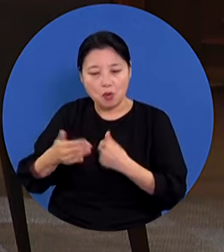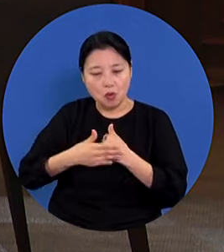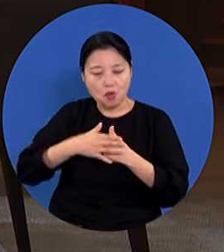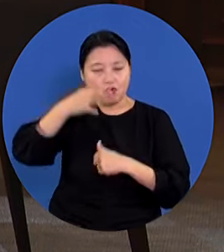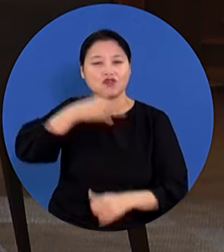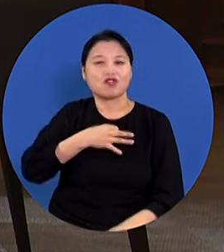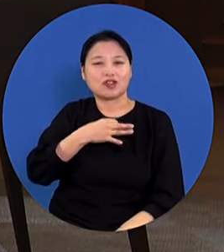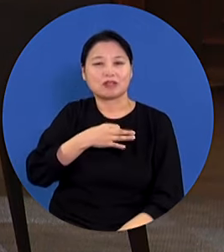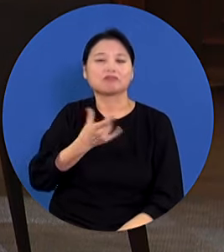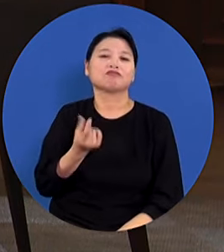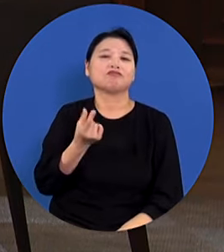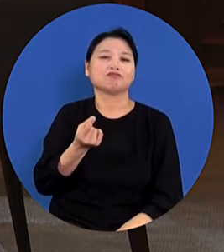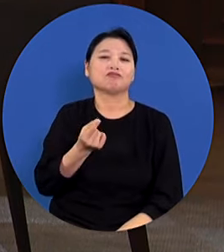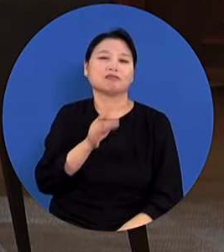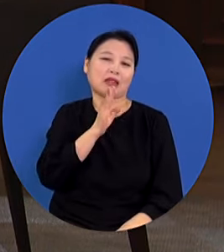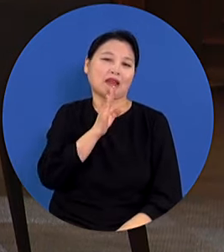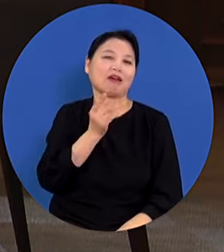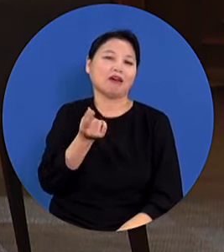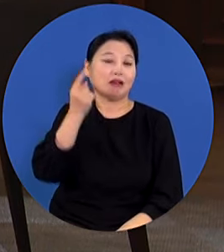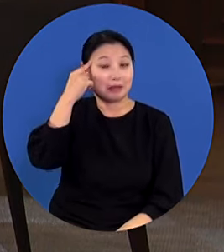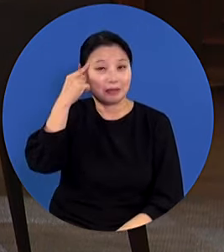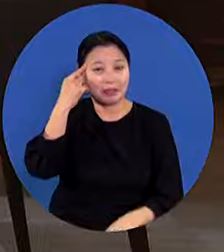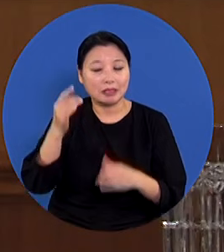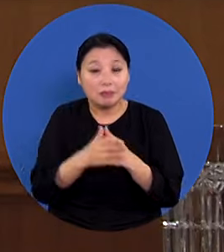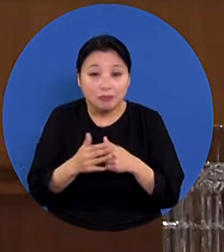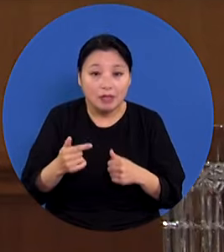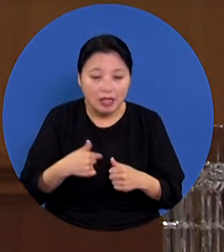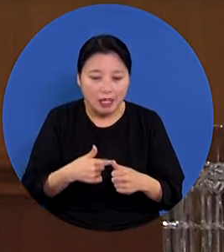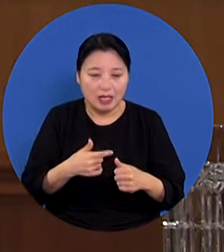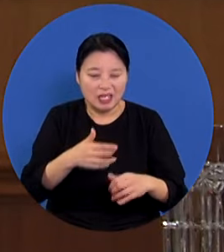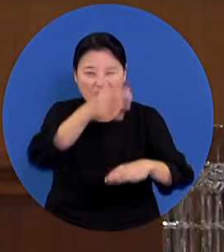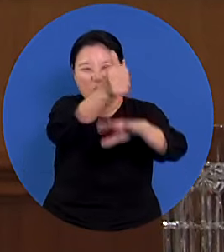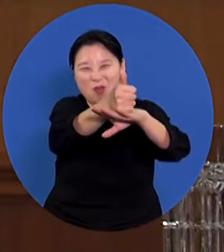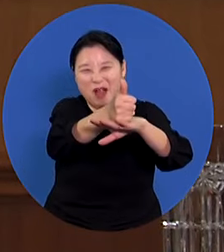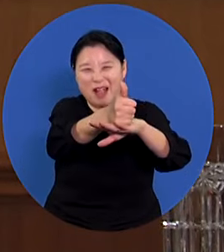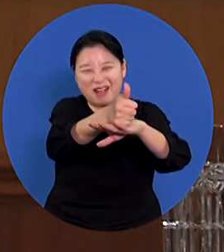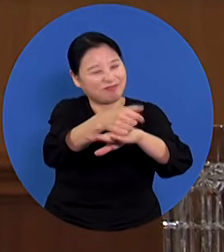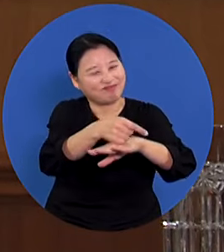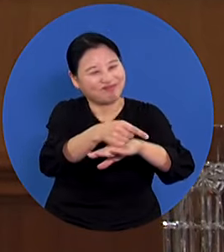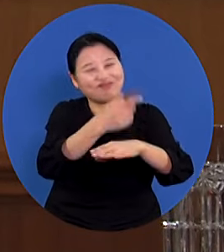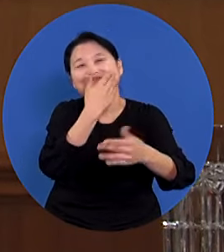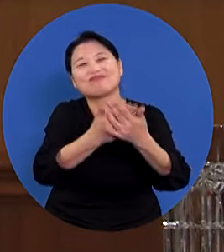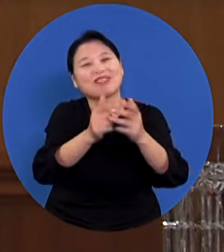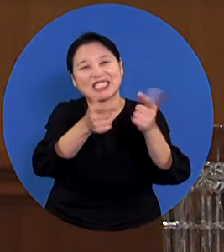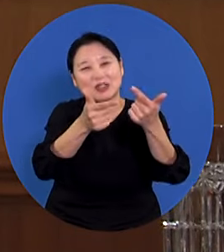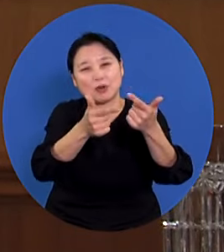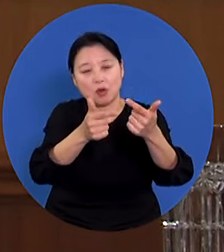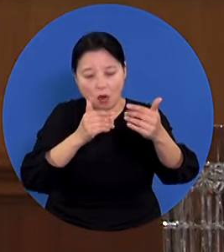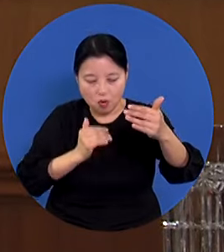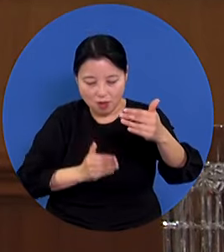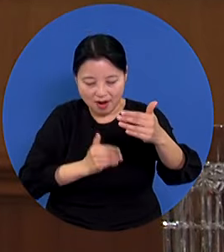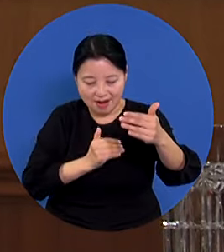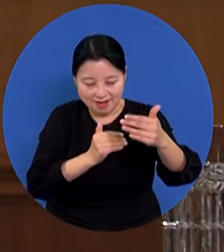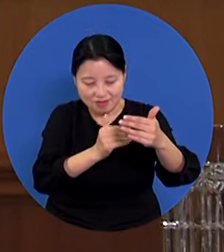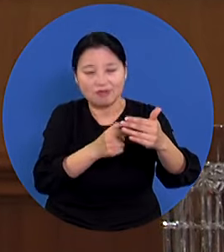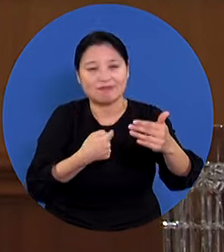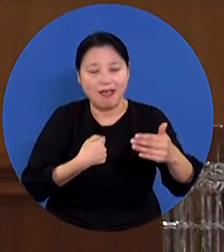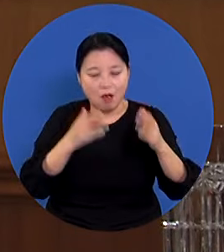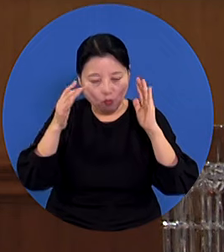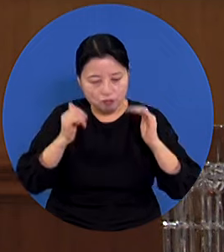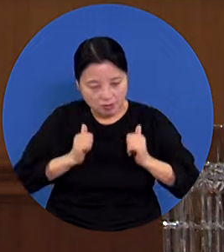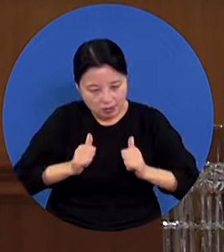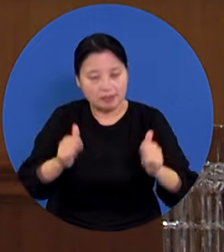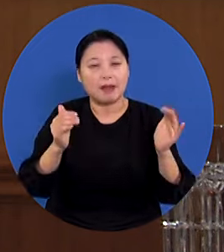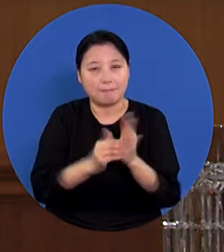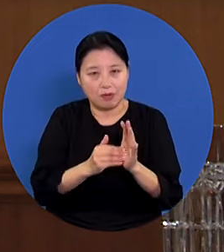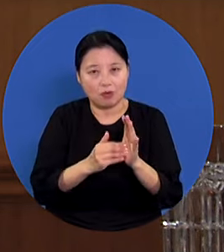거고 유리하다는 생각을 하기 때문에 예, 저는 일단 결론에 대해서는 그거 뭐 좋다 성공이나